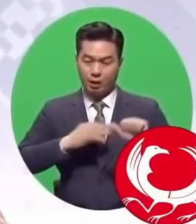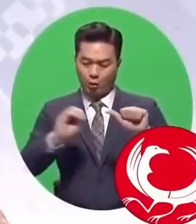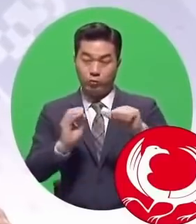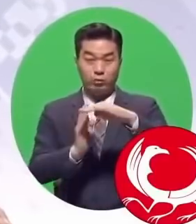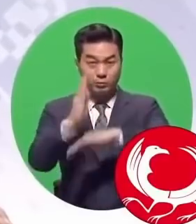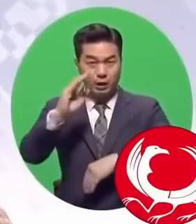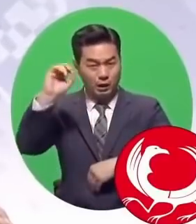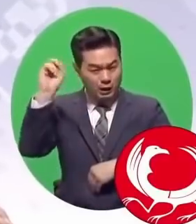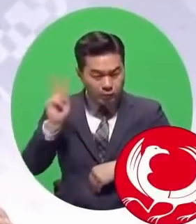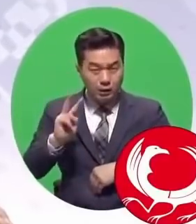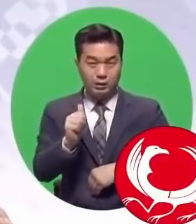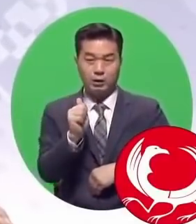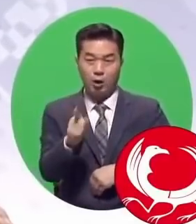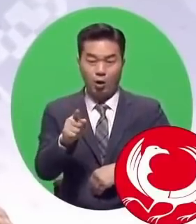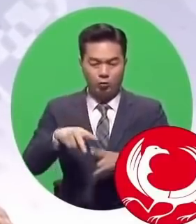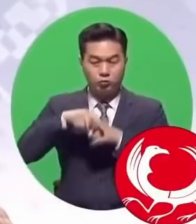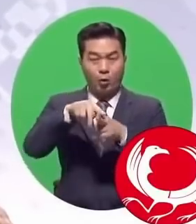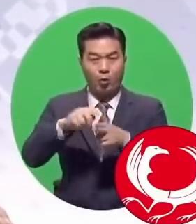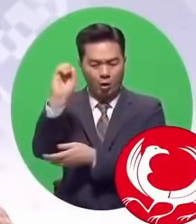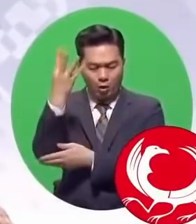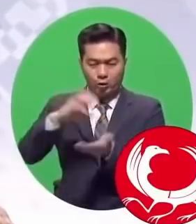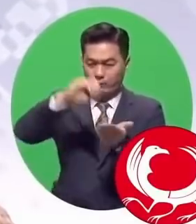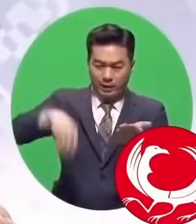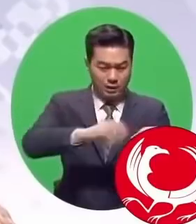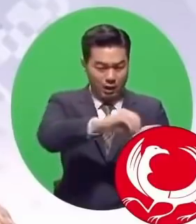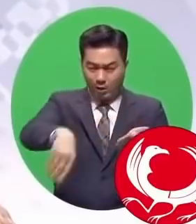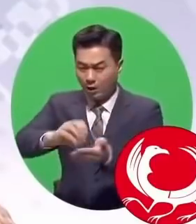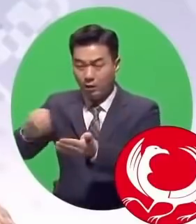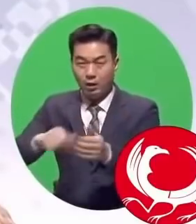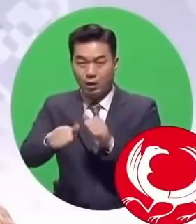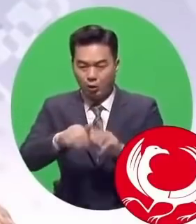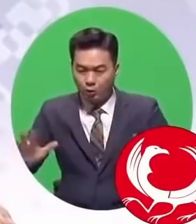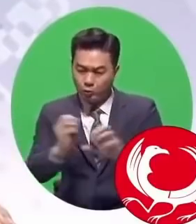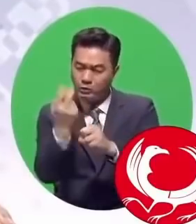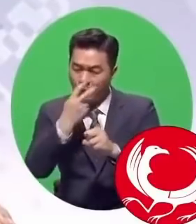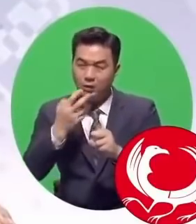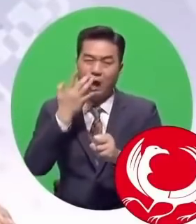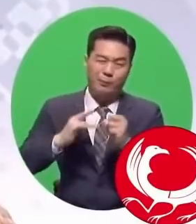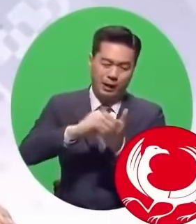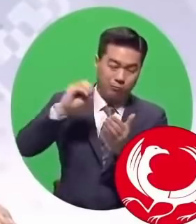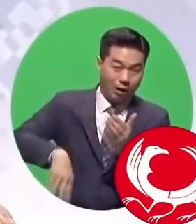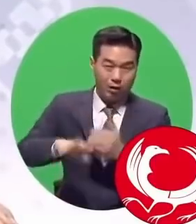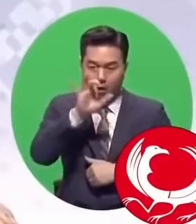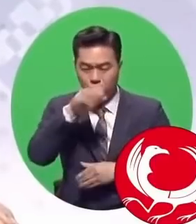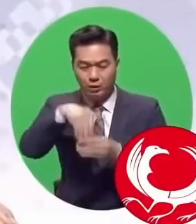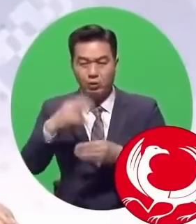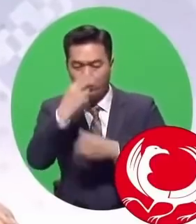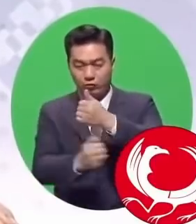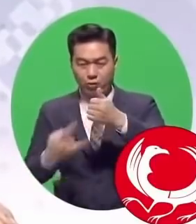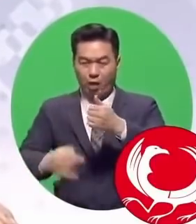넘자 갑자기 허경영 후보를 언론에서 배제하고 여론조사도 하지 않았습니다. 중앙선관위